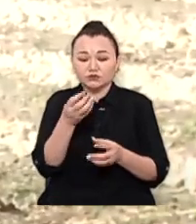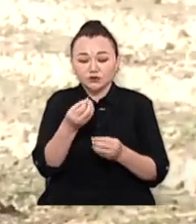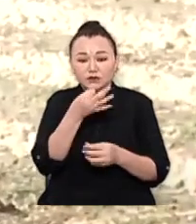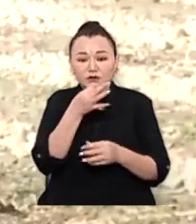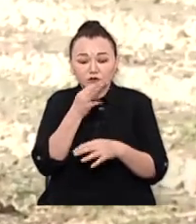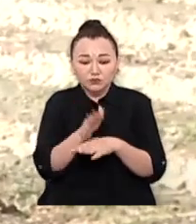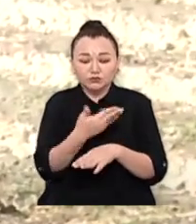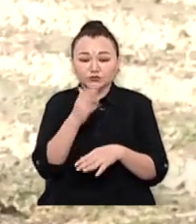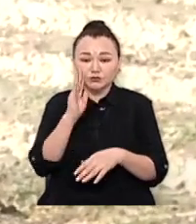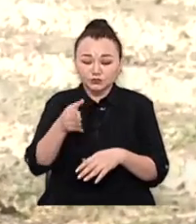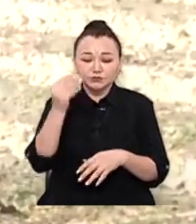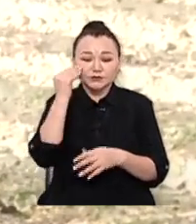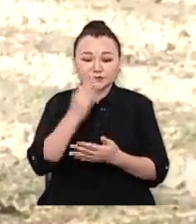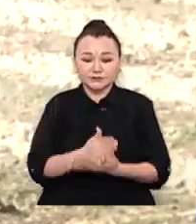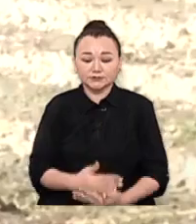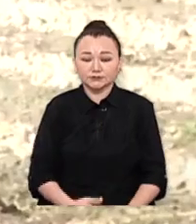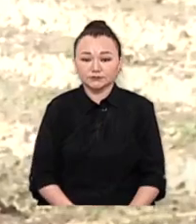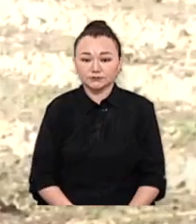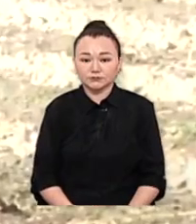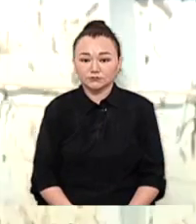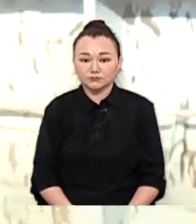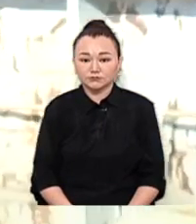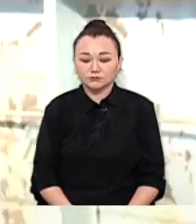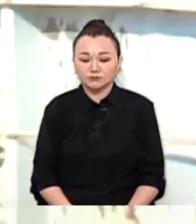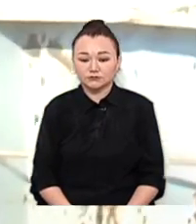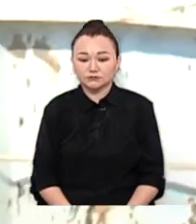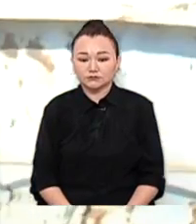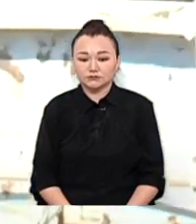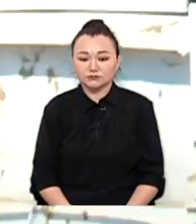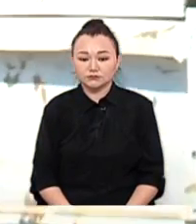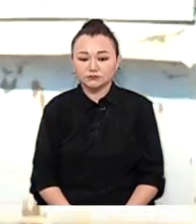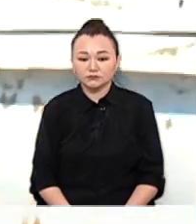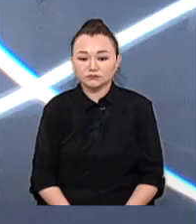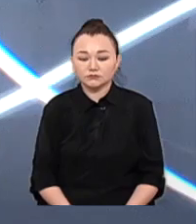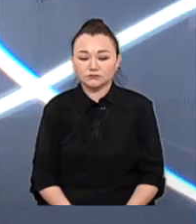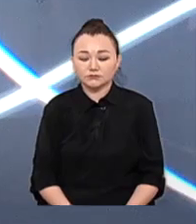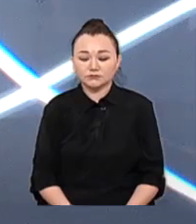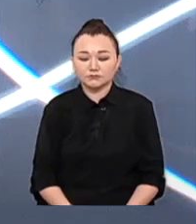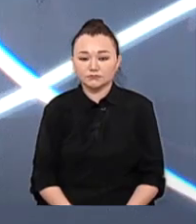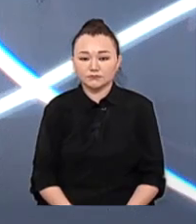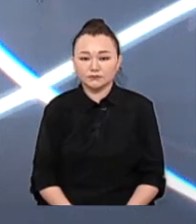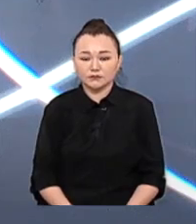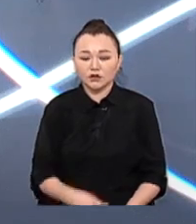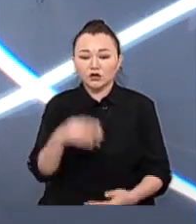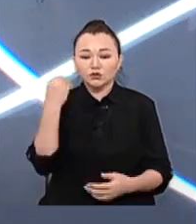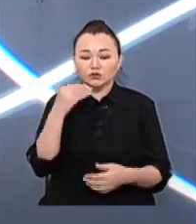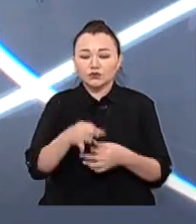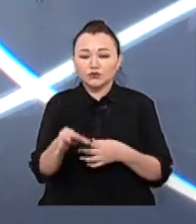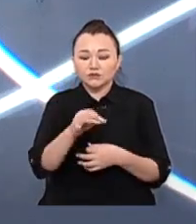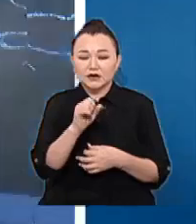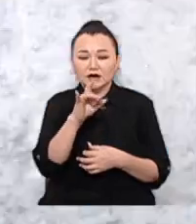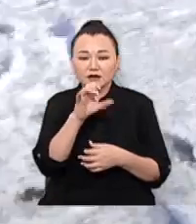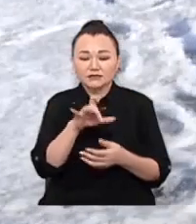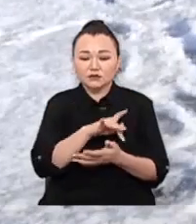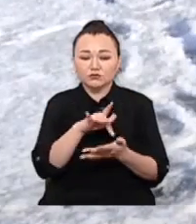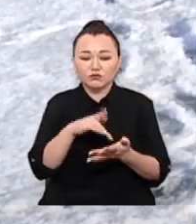те алынып тасталынады деген пікірде. Руслан Жасұланұлы, Азамат Елубаев, Информбюро. Түркістан облысының Арыс